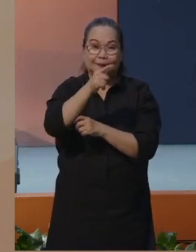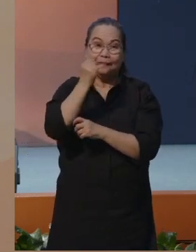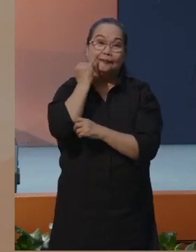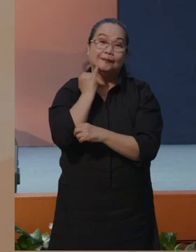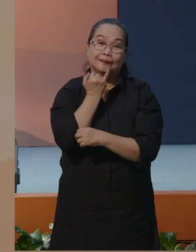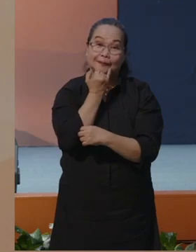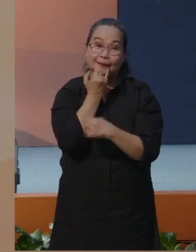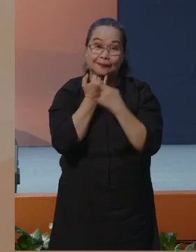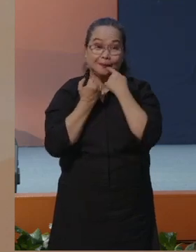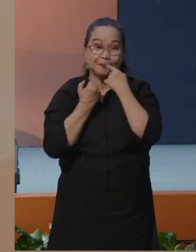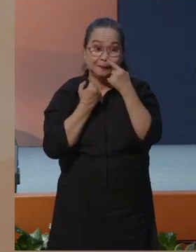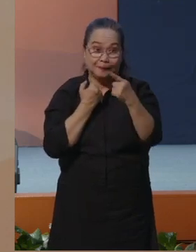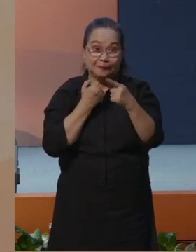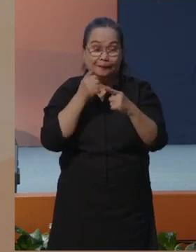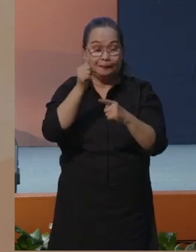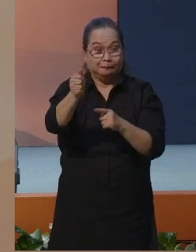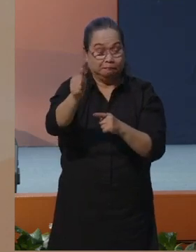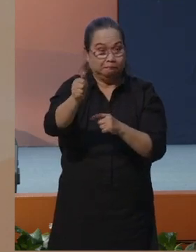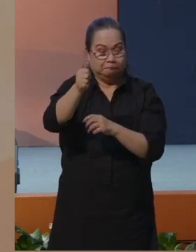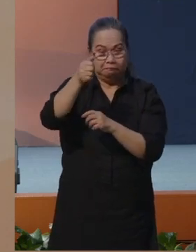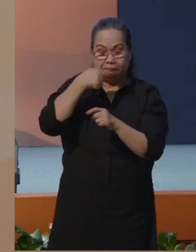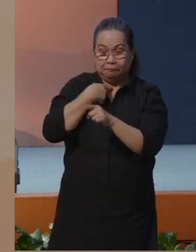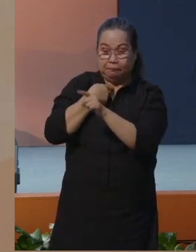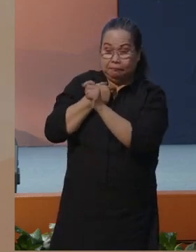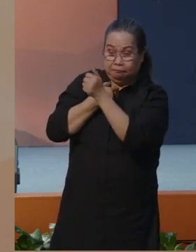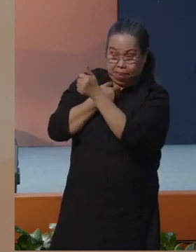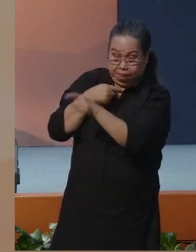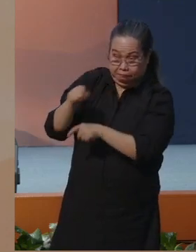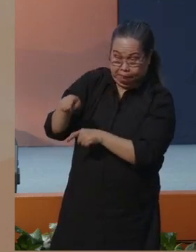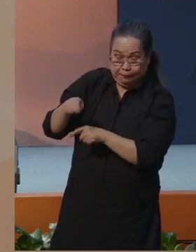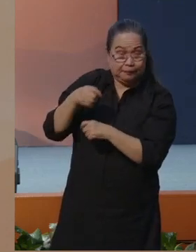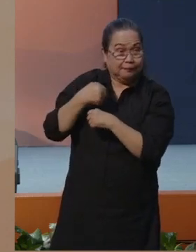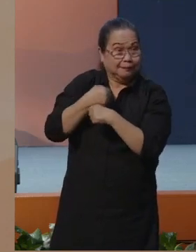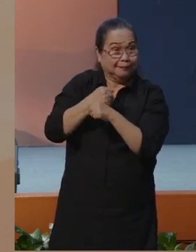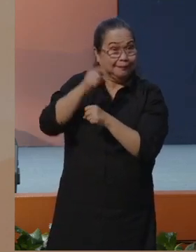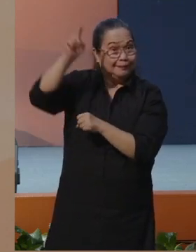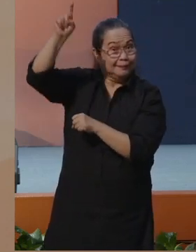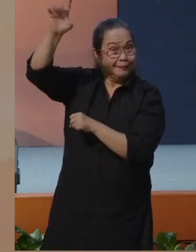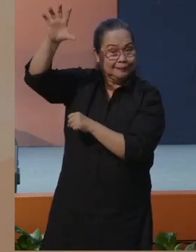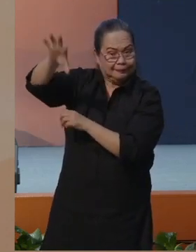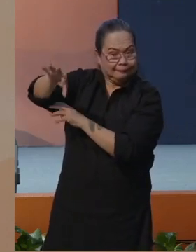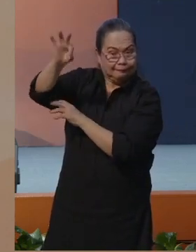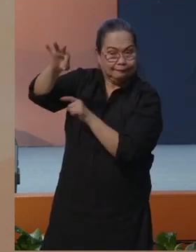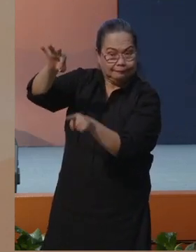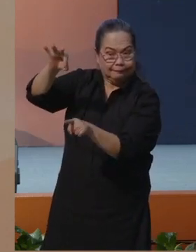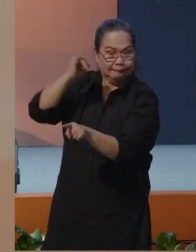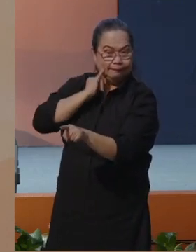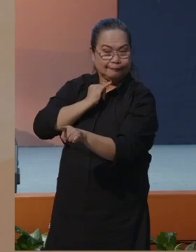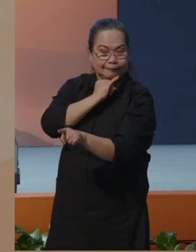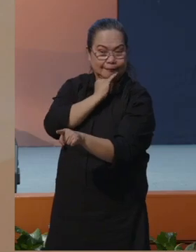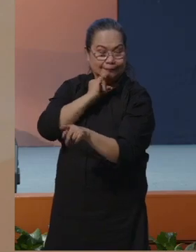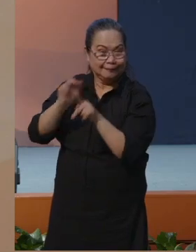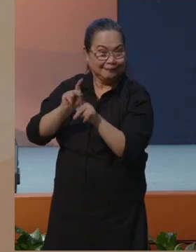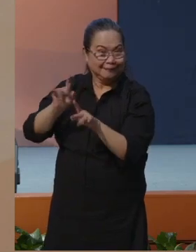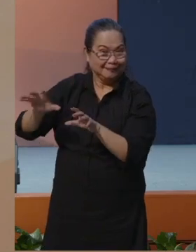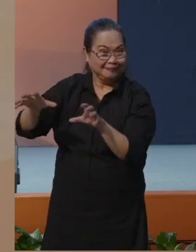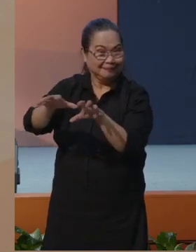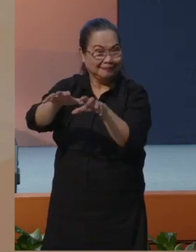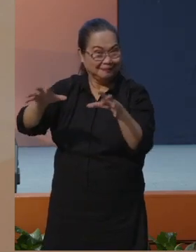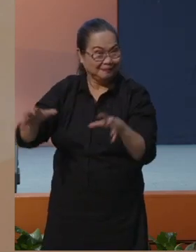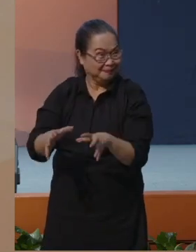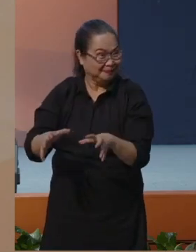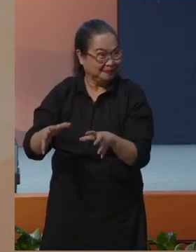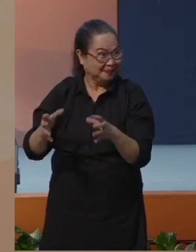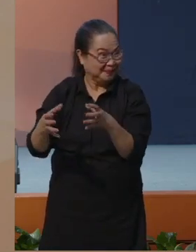Israel sa kanilang mga sarili bilang hinirang na bayan ng Diyos. Doon po nakita natin yung consecration